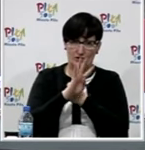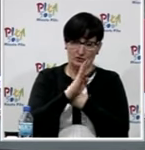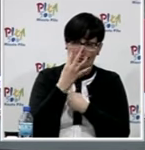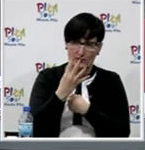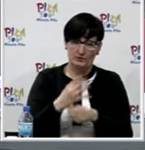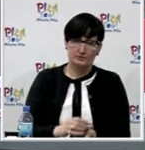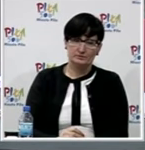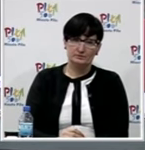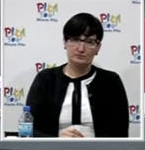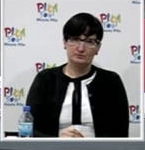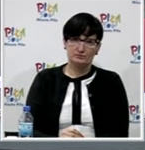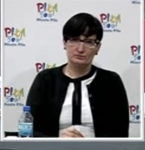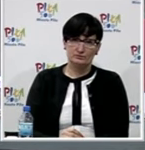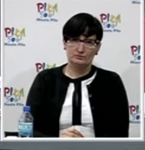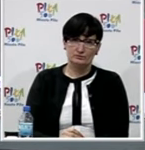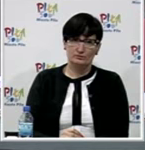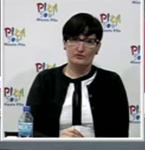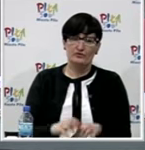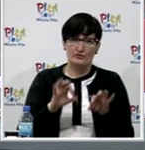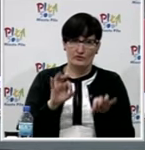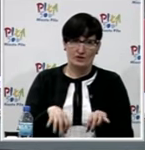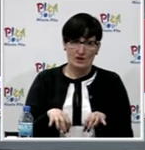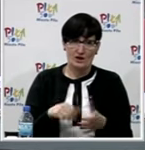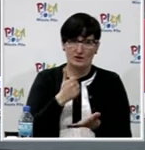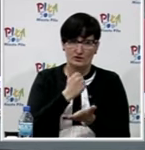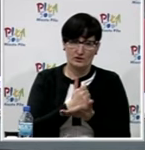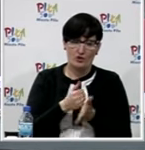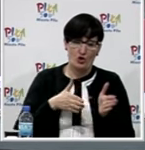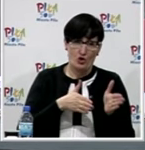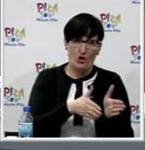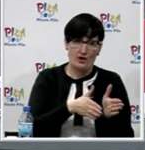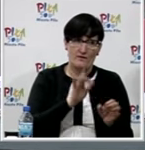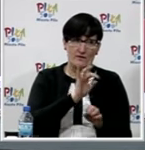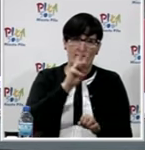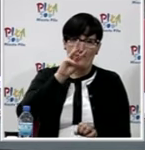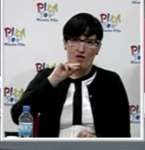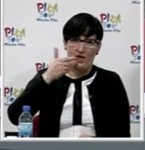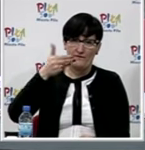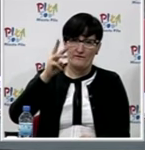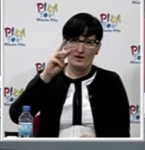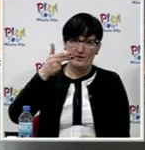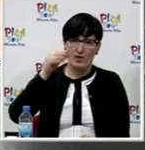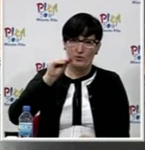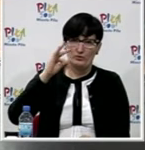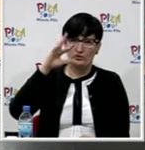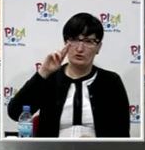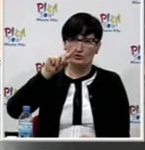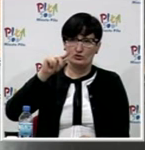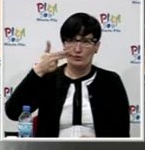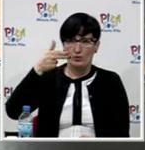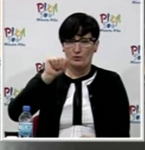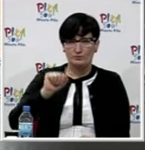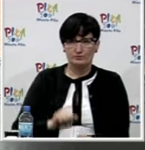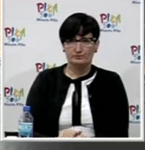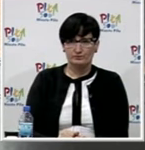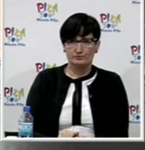94, winna stanowić tylko i wyłącznie drogę wewnętrzną. Dziękuję bardzo. Nie